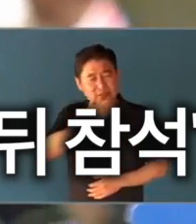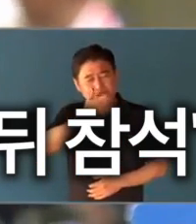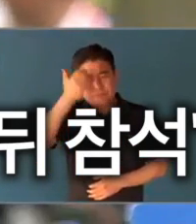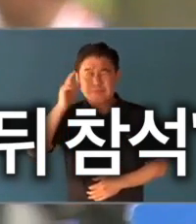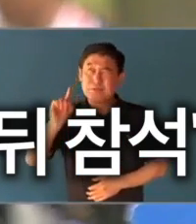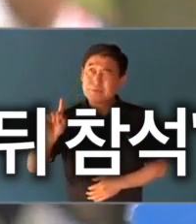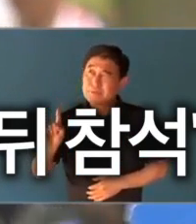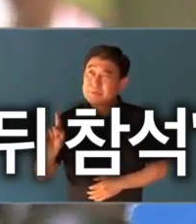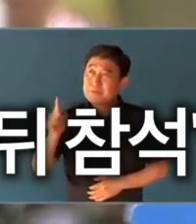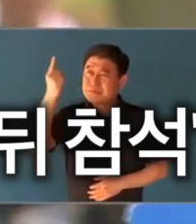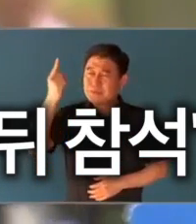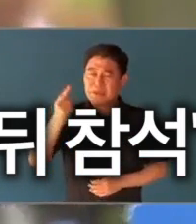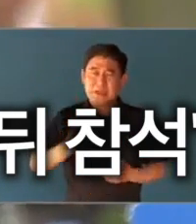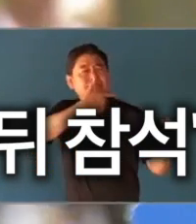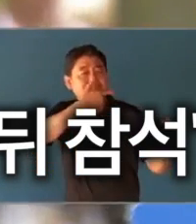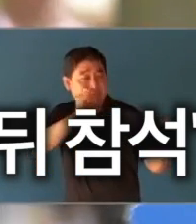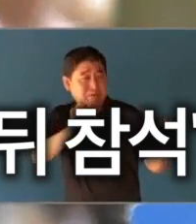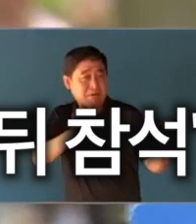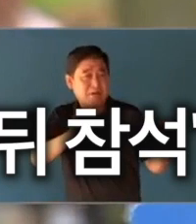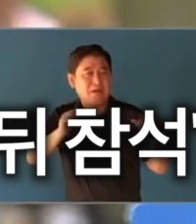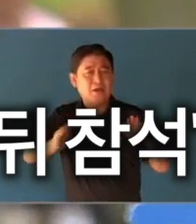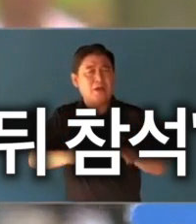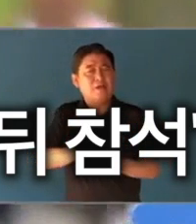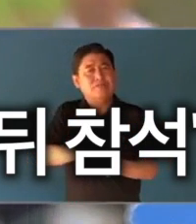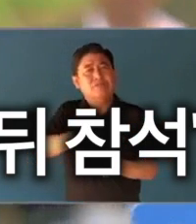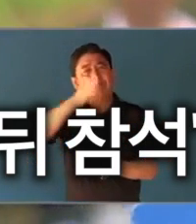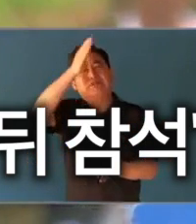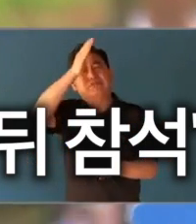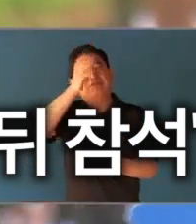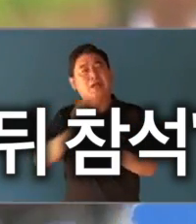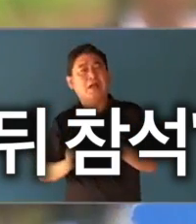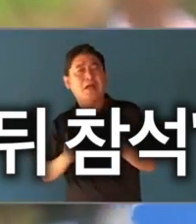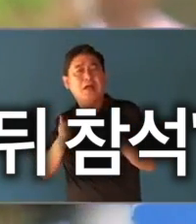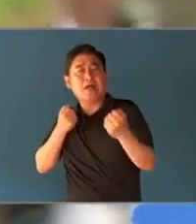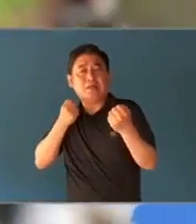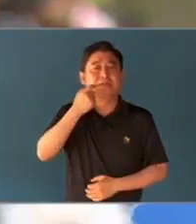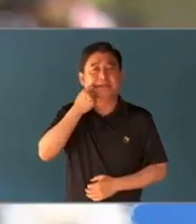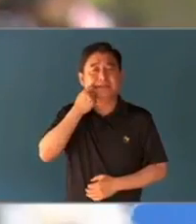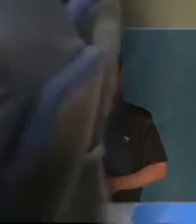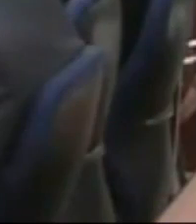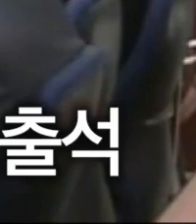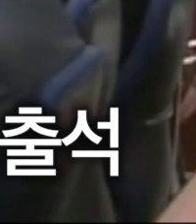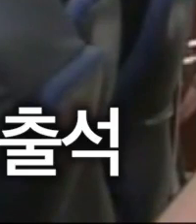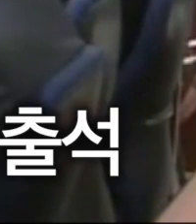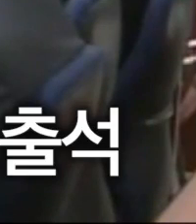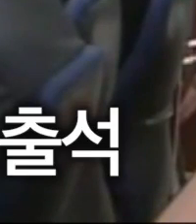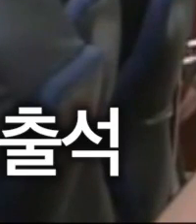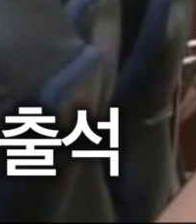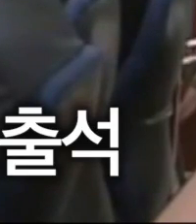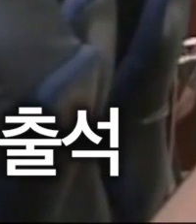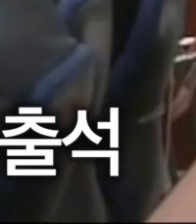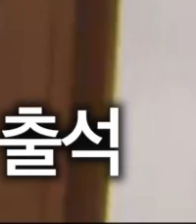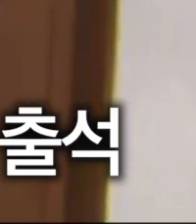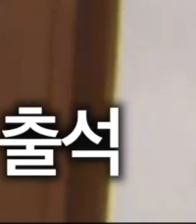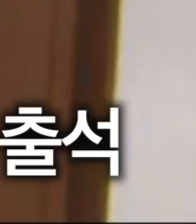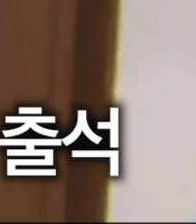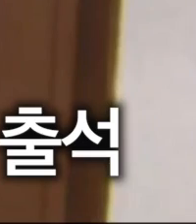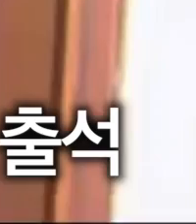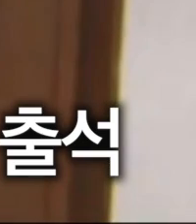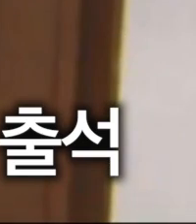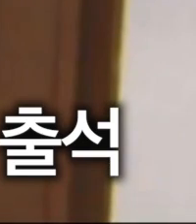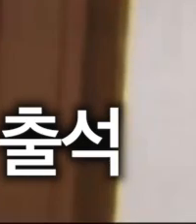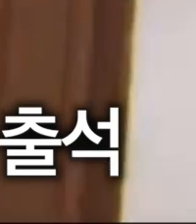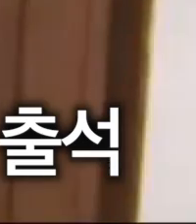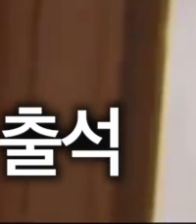마지막 참석이라며 성공한 대통령이 되어 다시 찾아뵙겠다고 강조했습니다. 박근혜 전 대통령의 국정농단